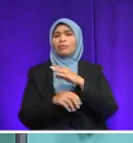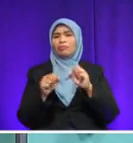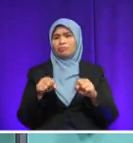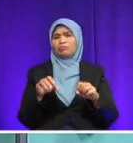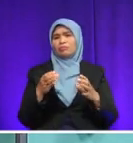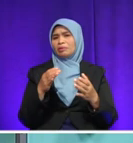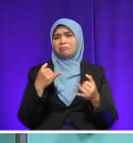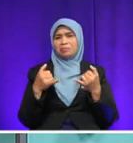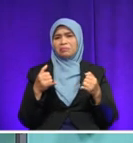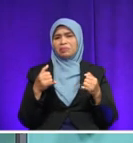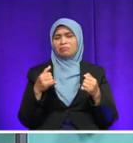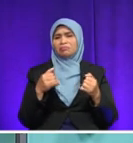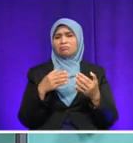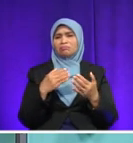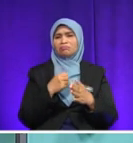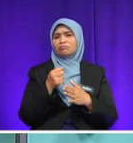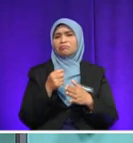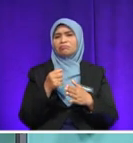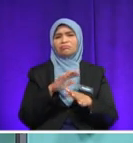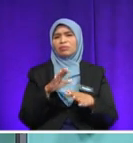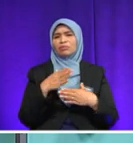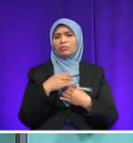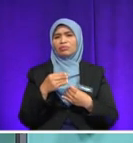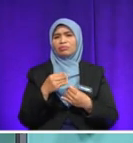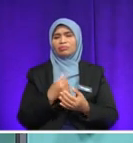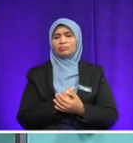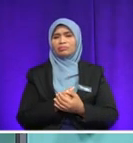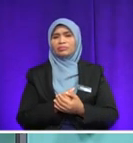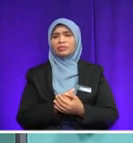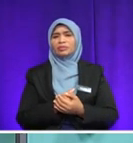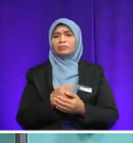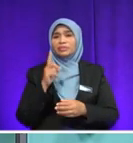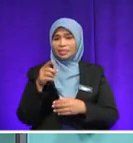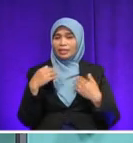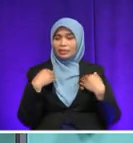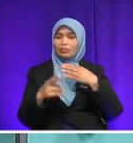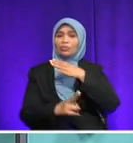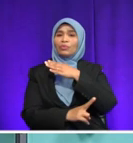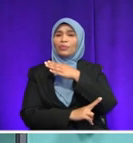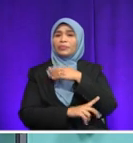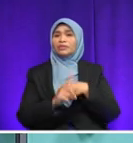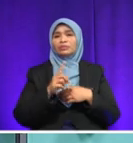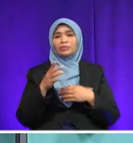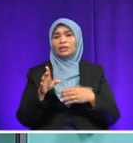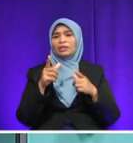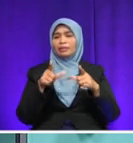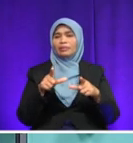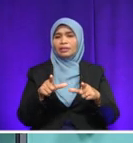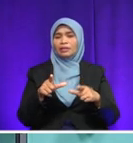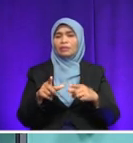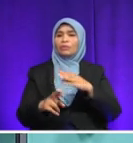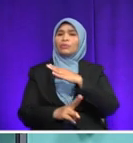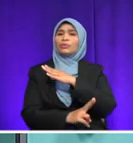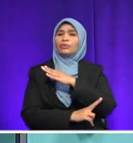Lewa ini ataupun entah apalagi kau suka hati aku ulang macam mana anak buah eh ya ada hukumnya Islam Islam diterapkan ataupun tetap hukum